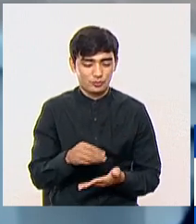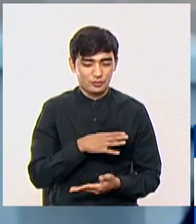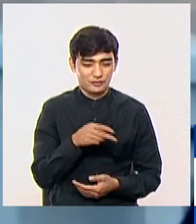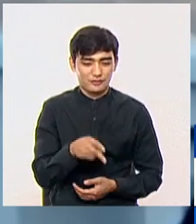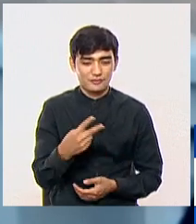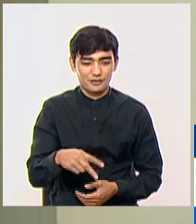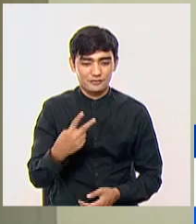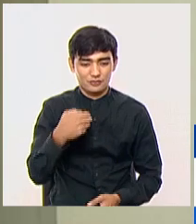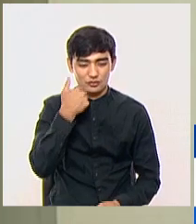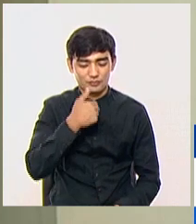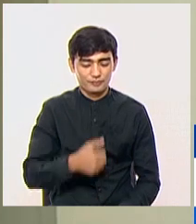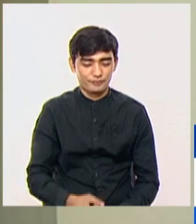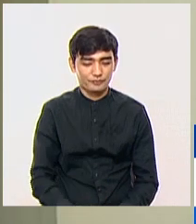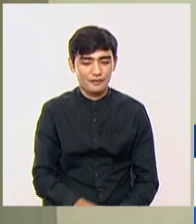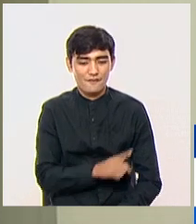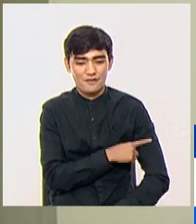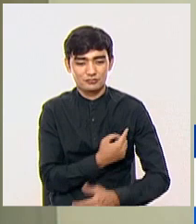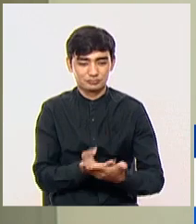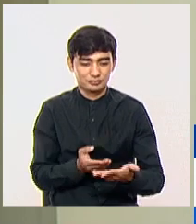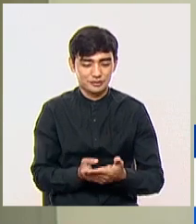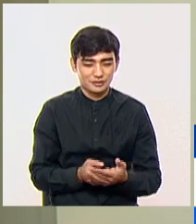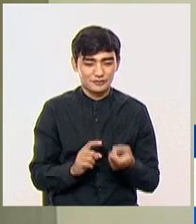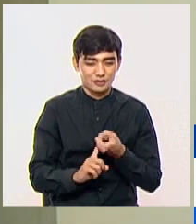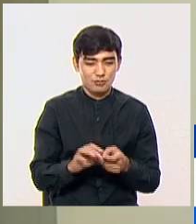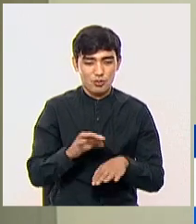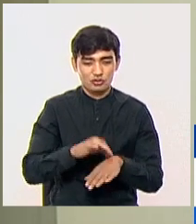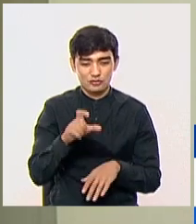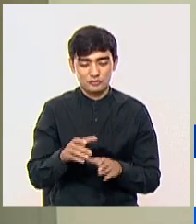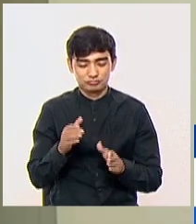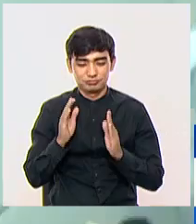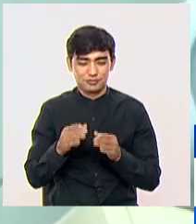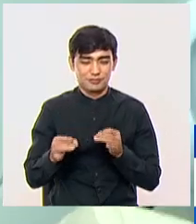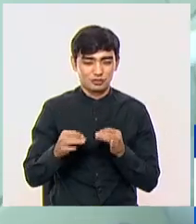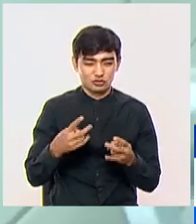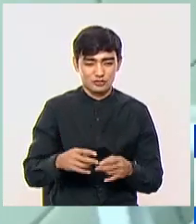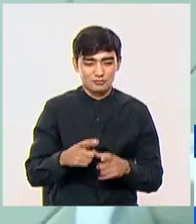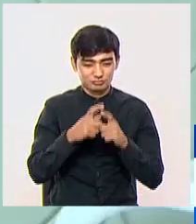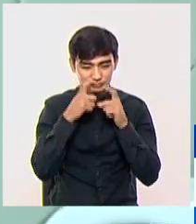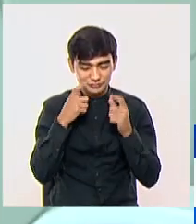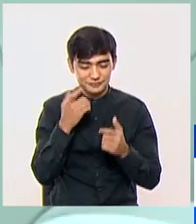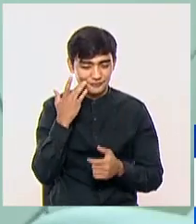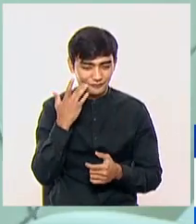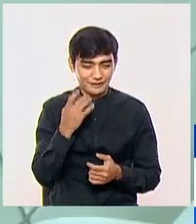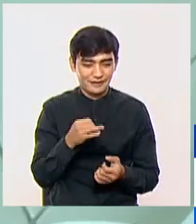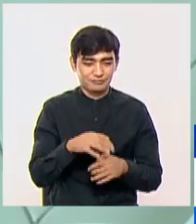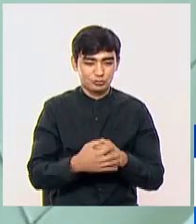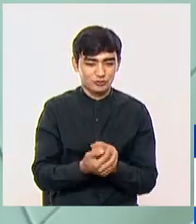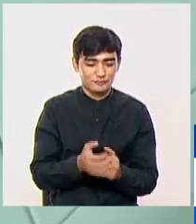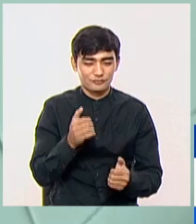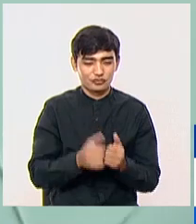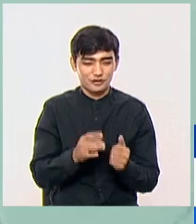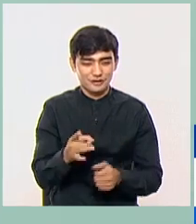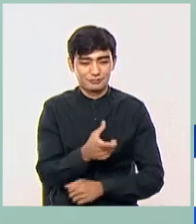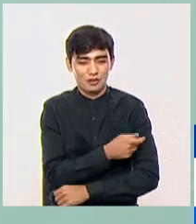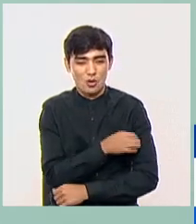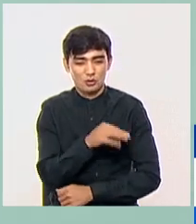2022 году. Врачи призывают избегать контакта с больными, носить маски, часто мыть руки и просят своевременно поставить прививку